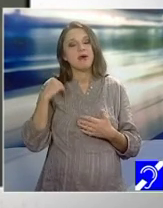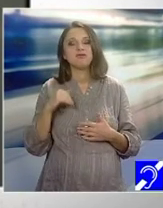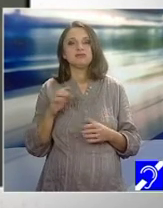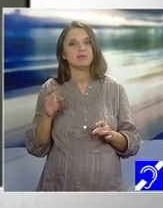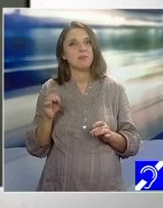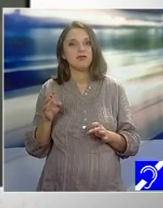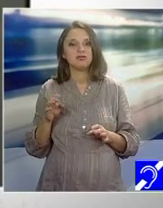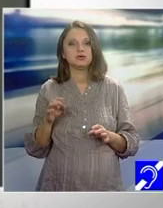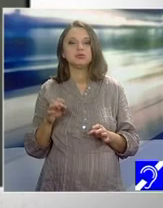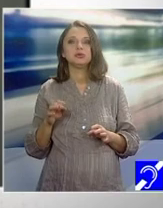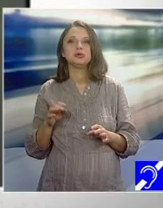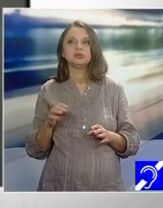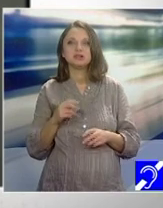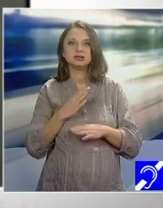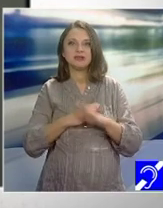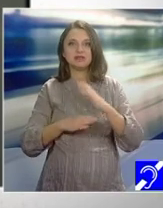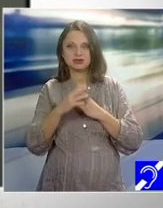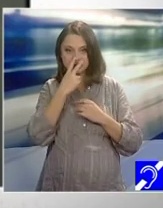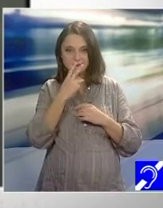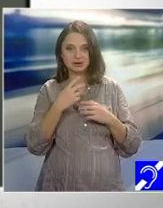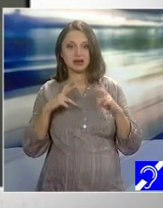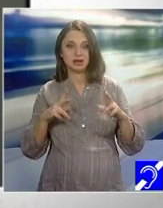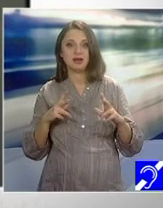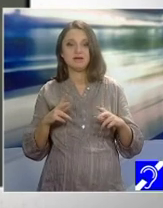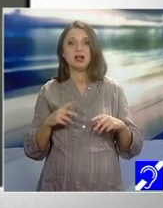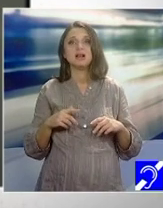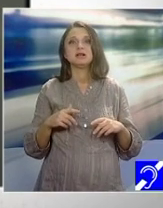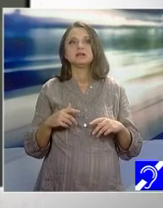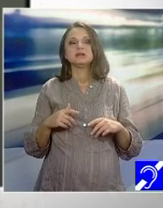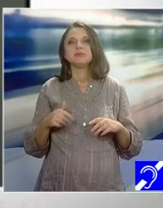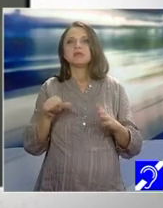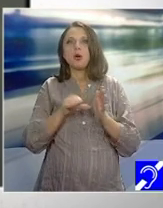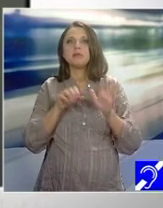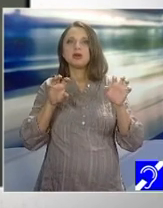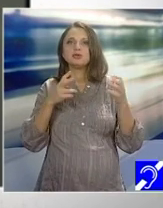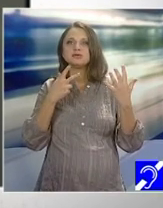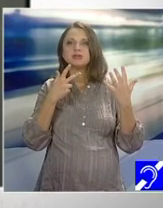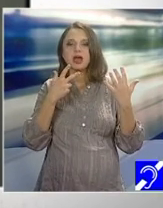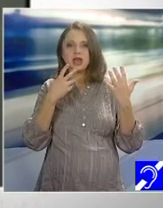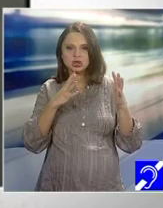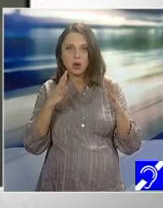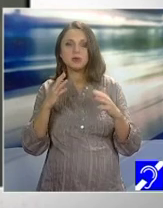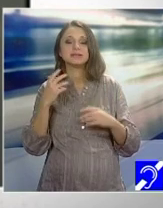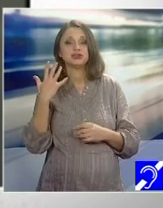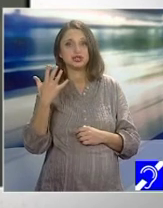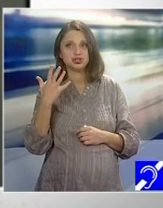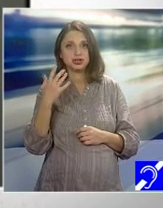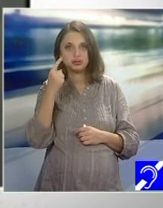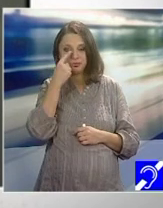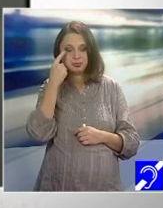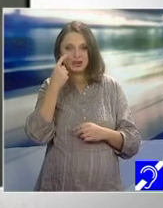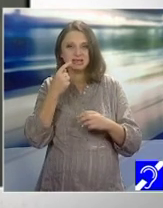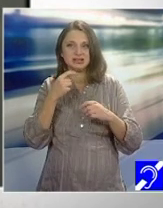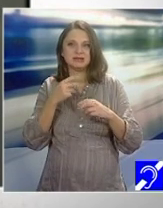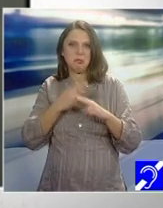în 1985 am avut o dezlipire de retină care a dus la acest lucru. Ei, după această dezlipire de retină,